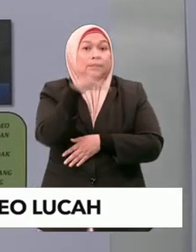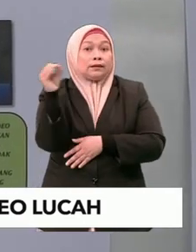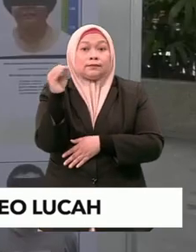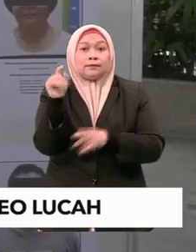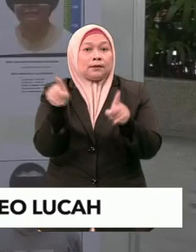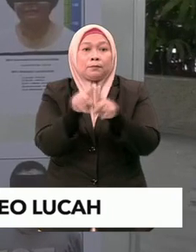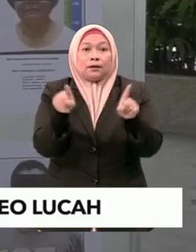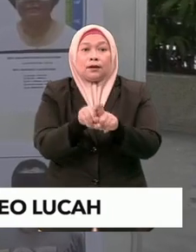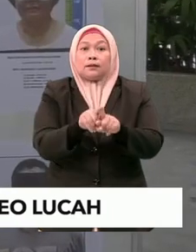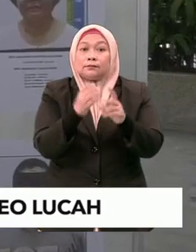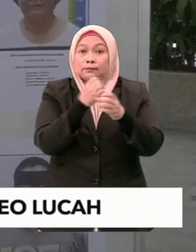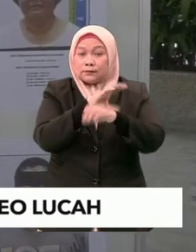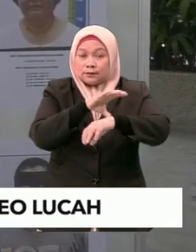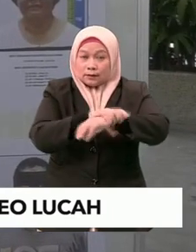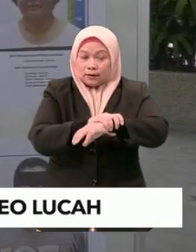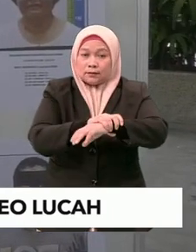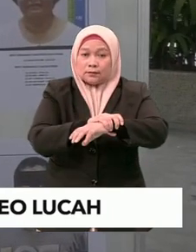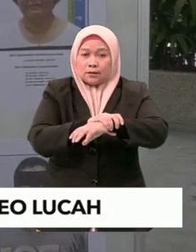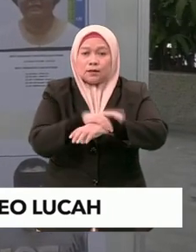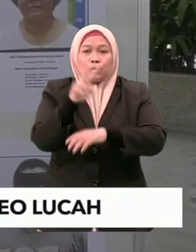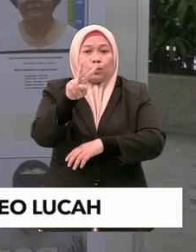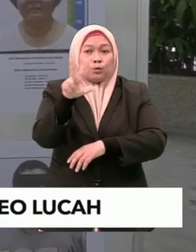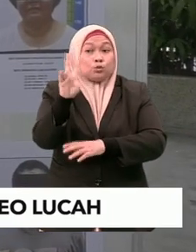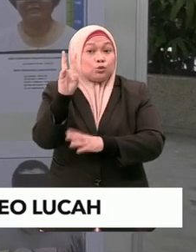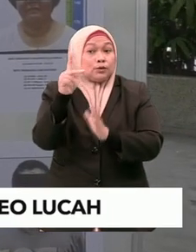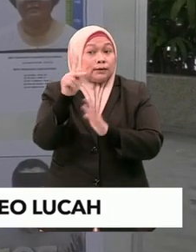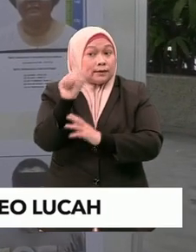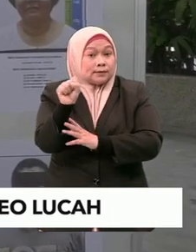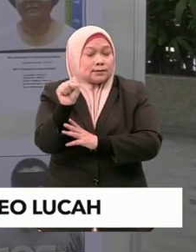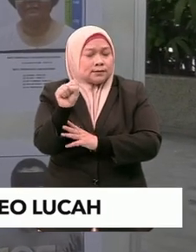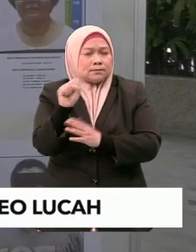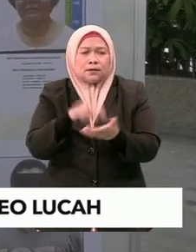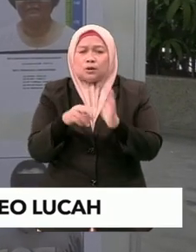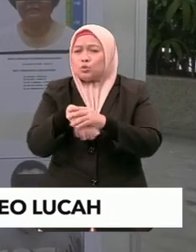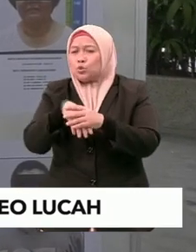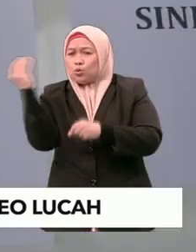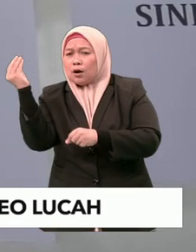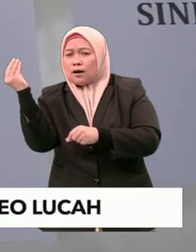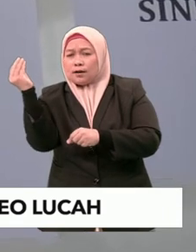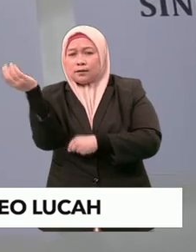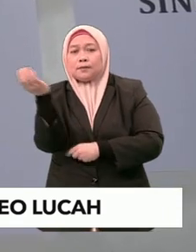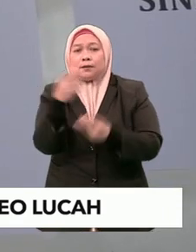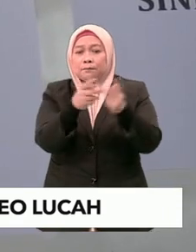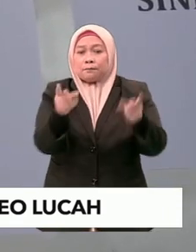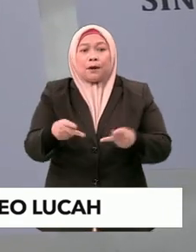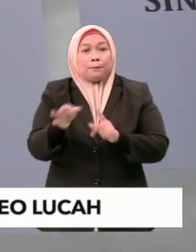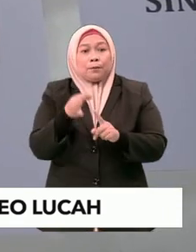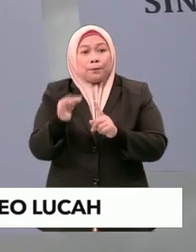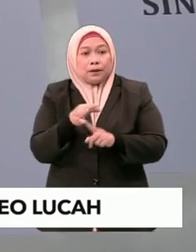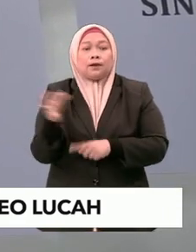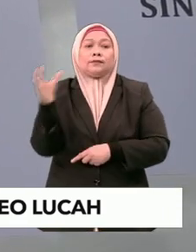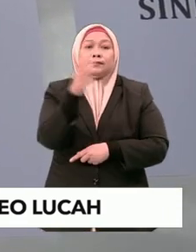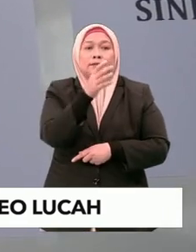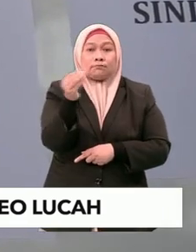konteks tahanan ini juga kita telah menyelesaikan 27 case yang mana di luar daripada contigen Pulau Pinang yaitu